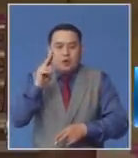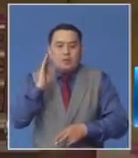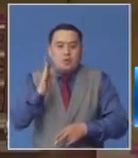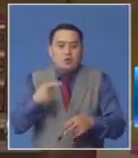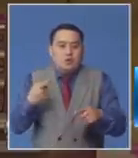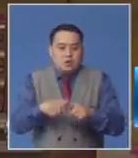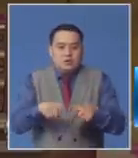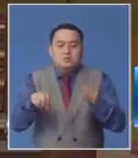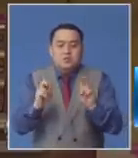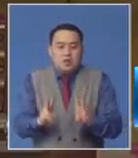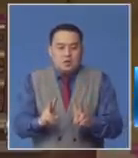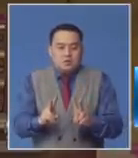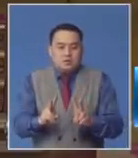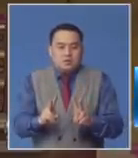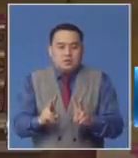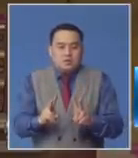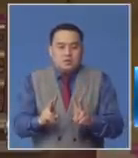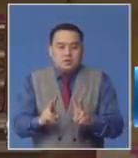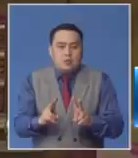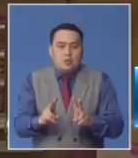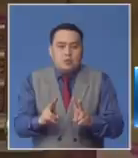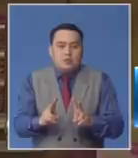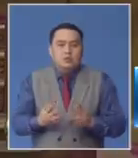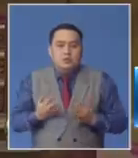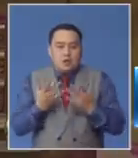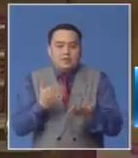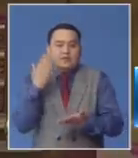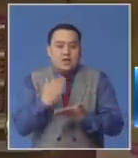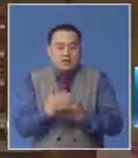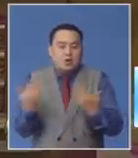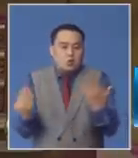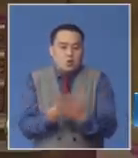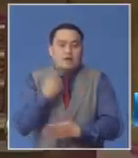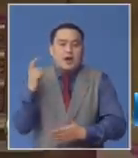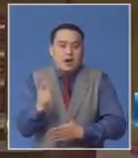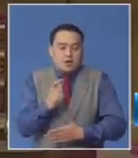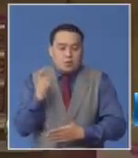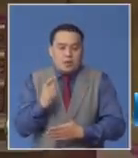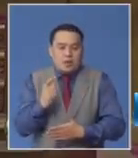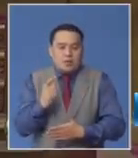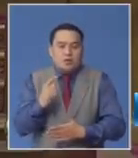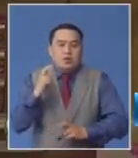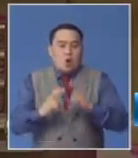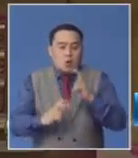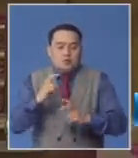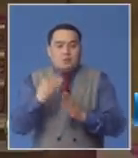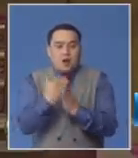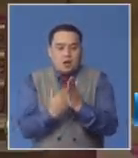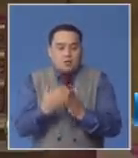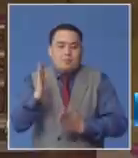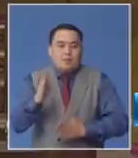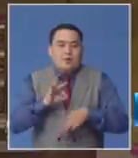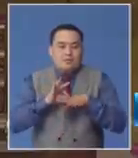техническим специальностям то есть там где спрос есть для новой экономики индустриальные программы которые мы